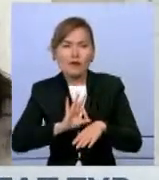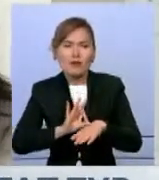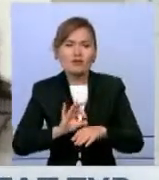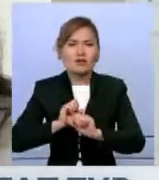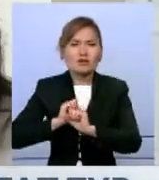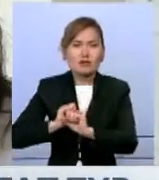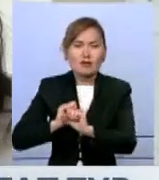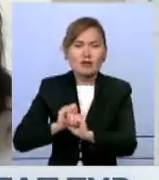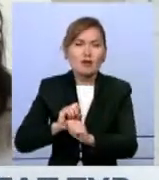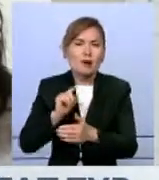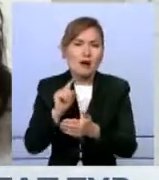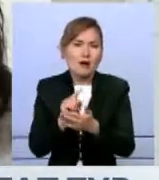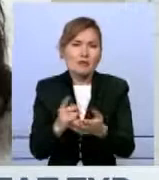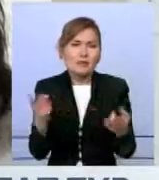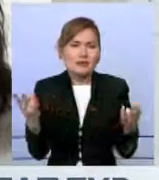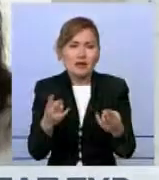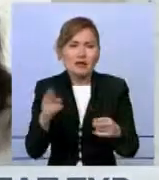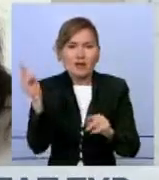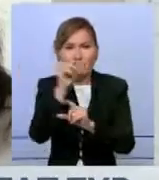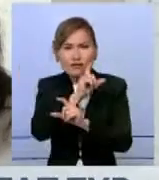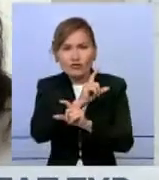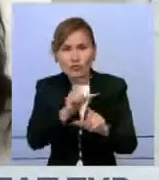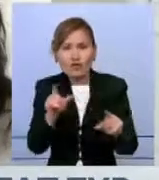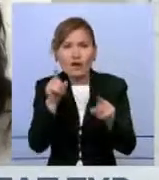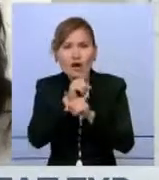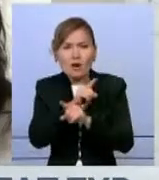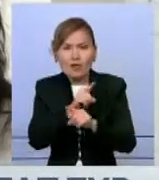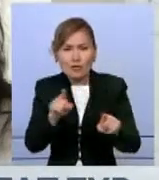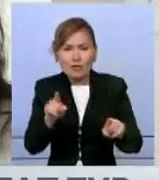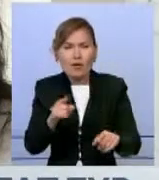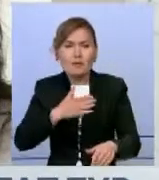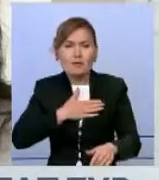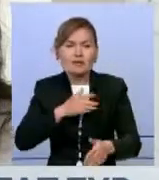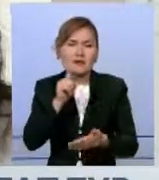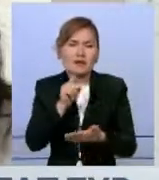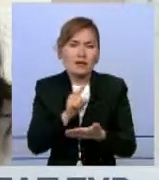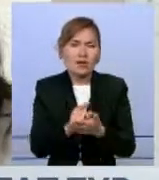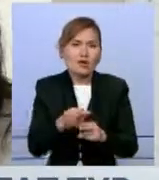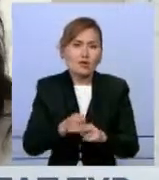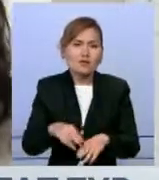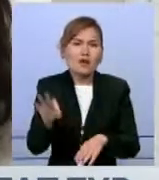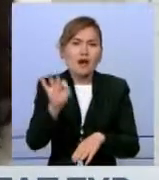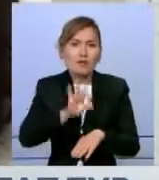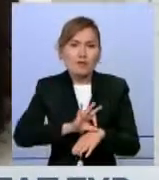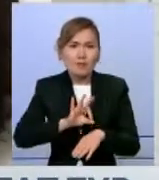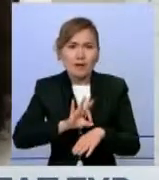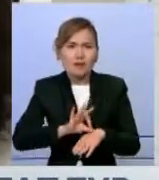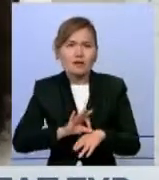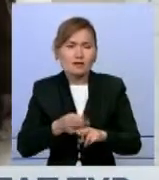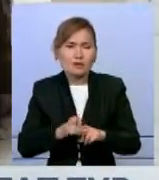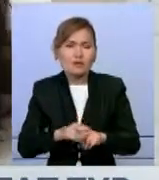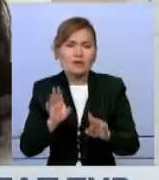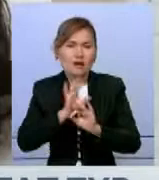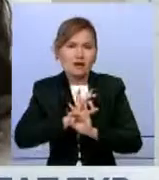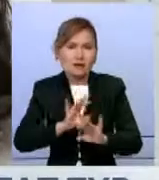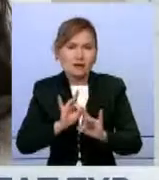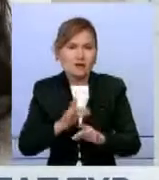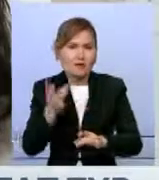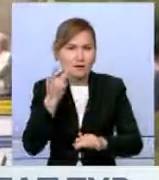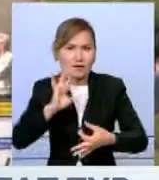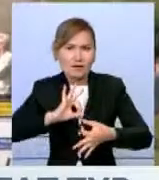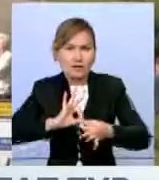еркін сөйлесе алатындай болуы қажет. Екінші бөлімі індетті жұқтырып алған қауіп туғызатын топтағы адамдармен жұмысты